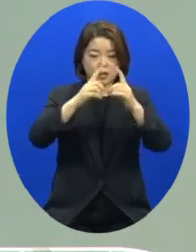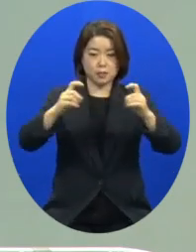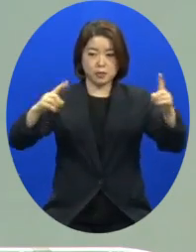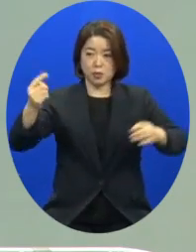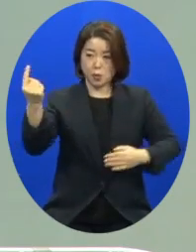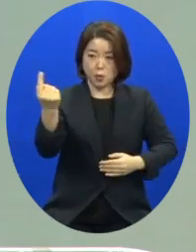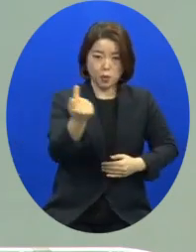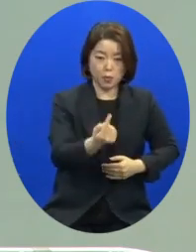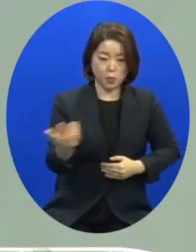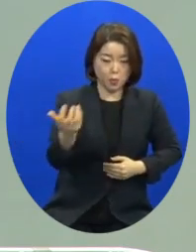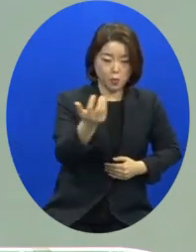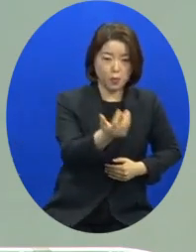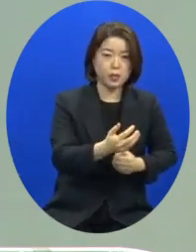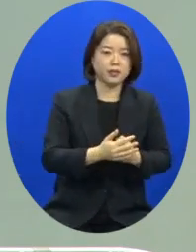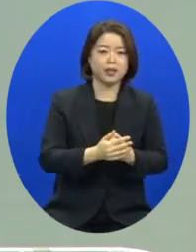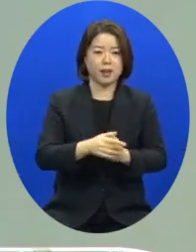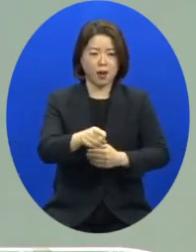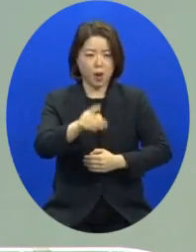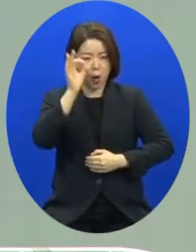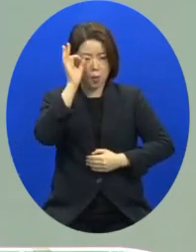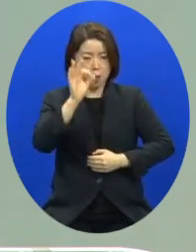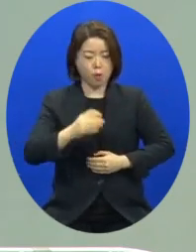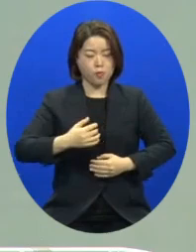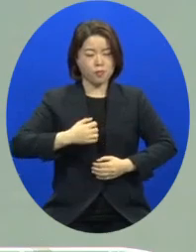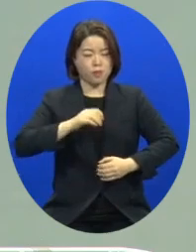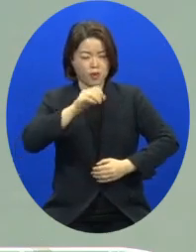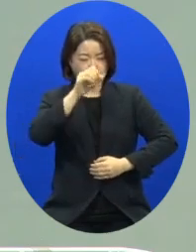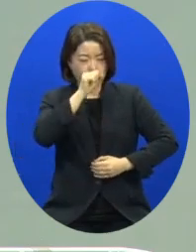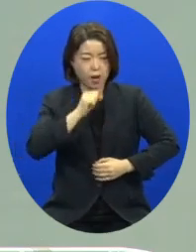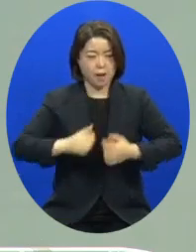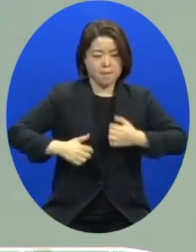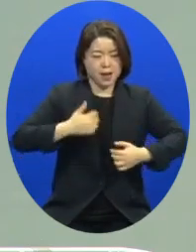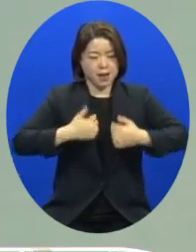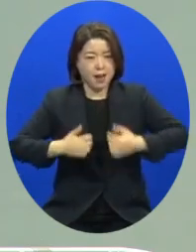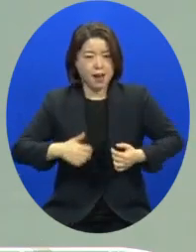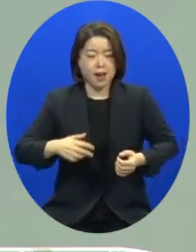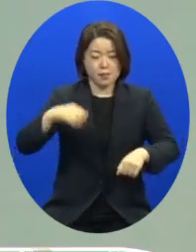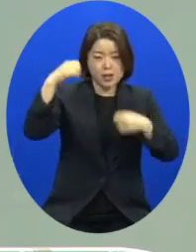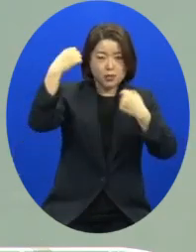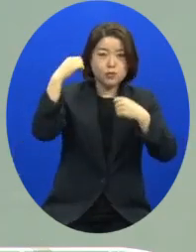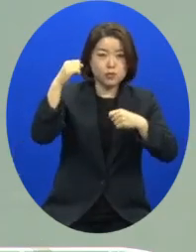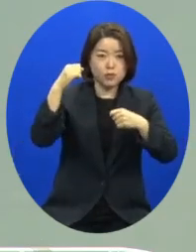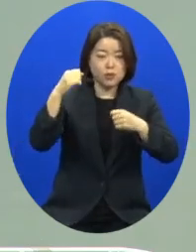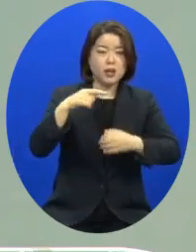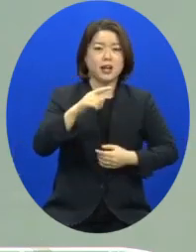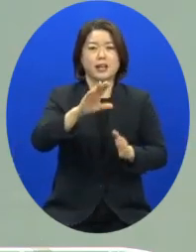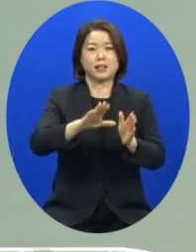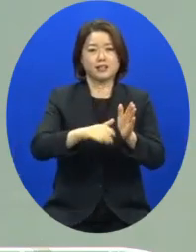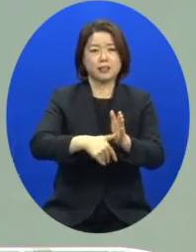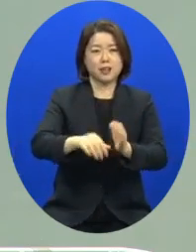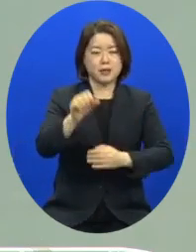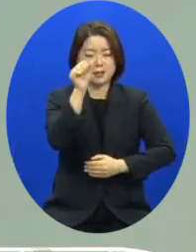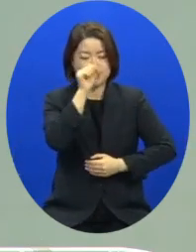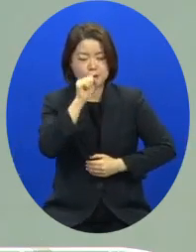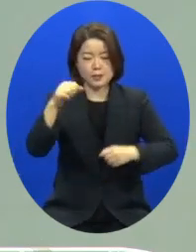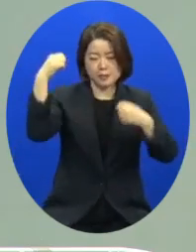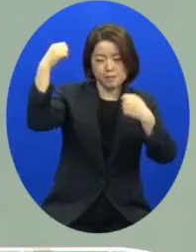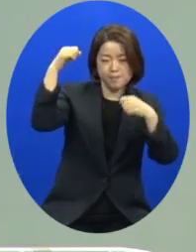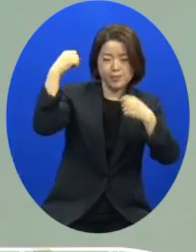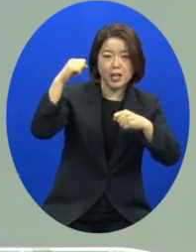좋아서 뛰면서 하나님을 찬양했는데, 그때 얼마나 다윗이 좋아서